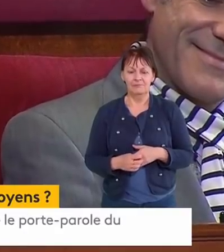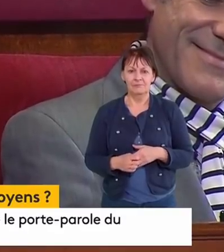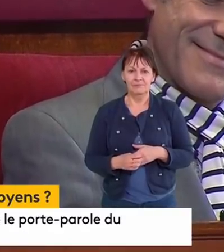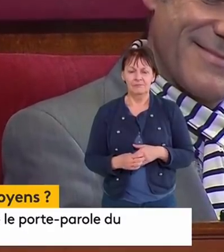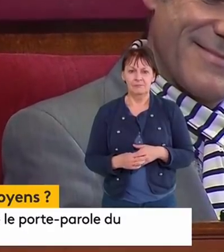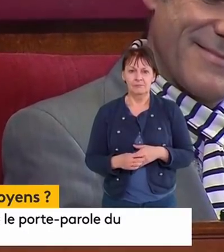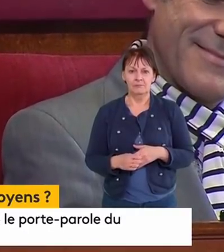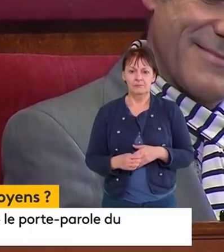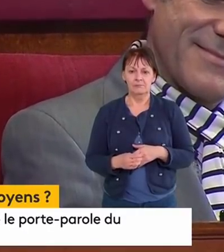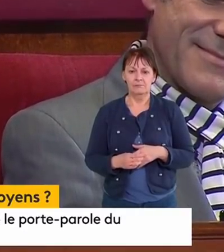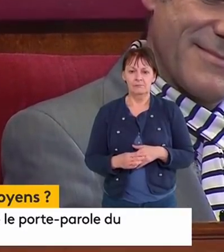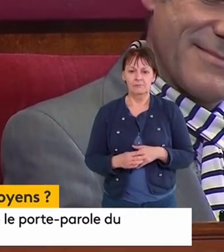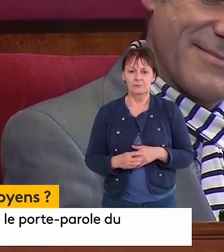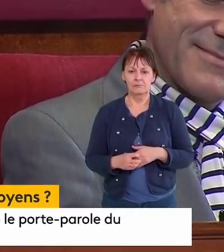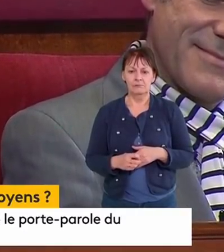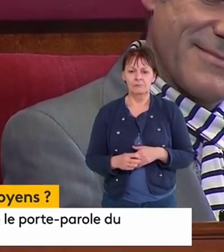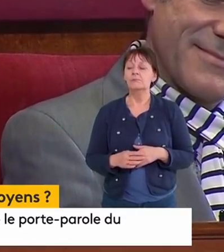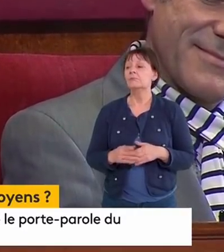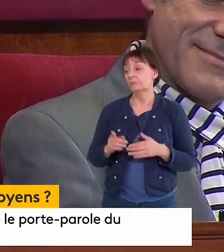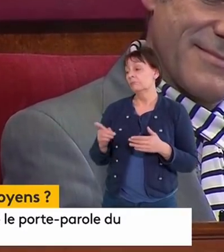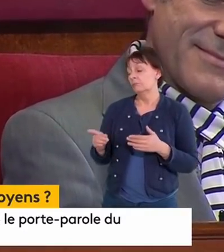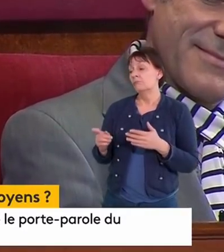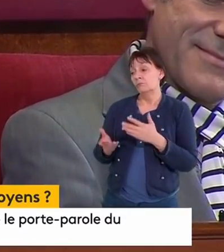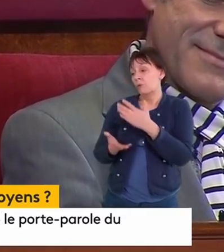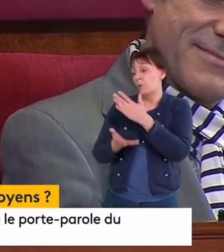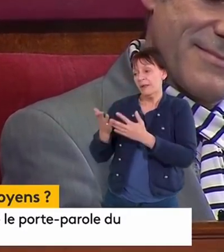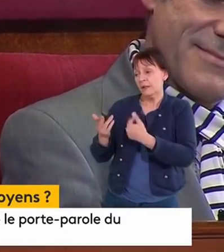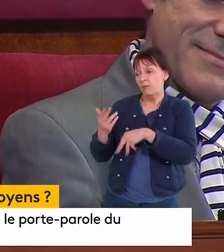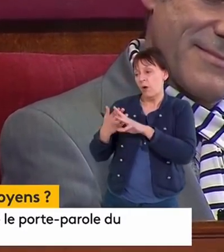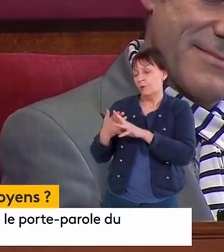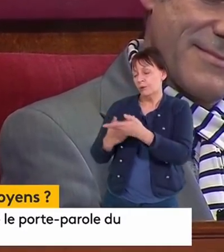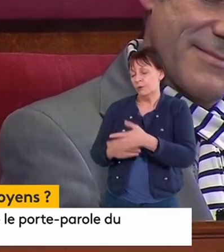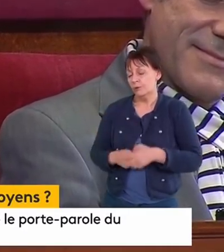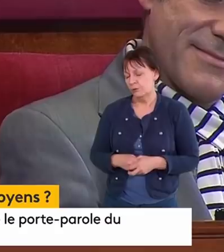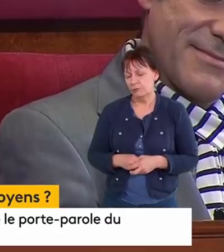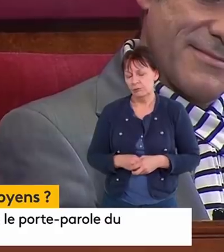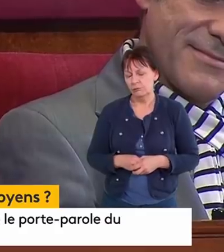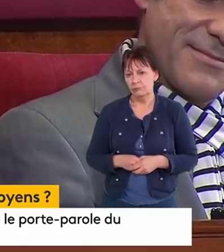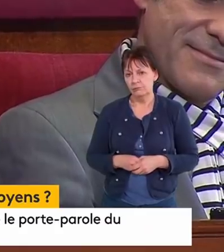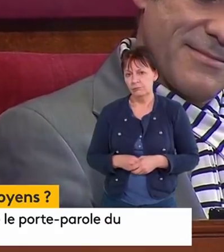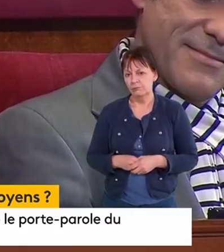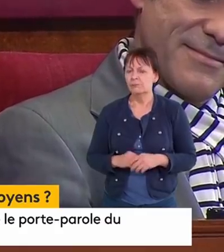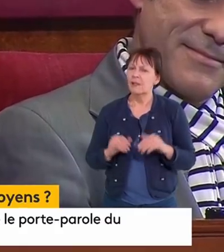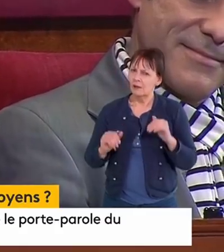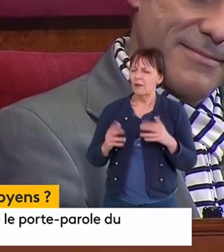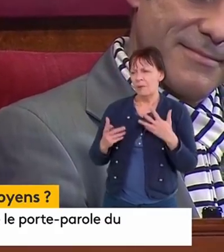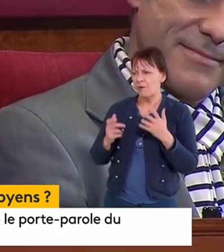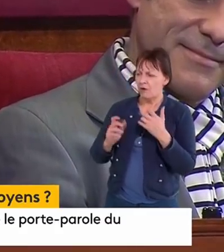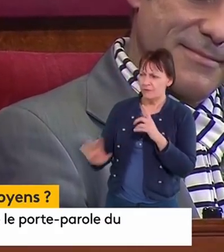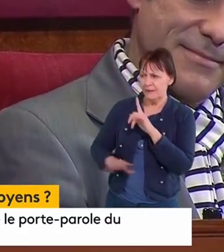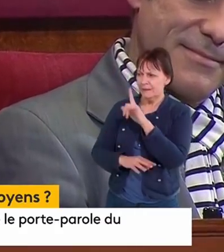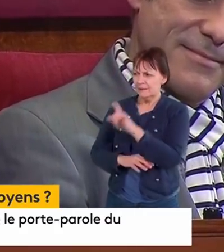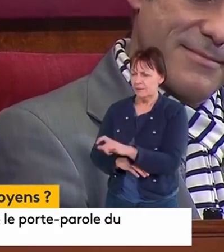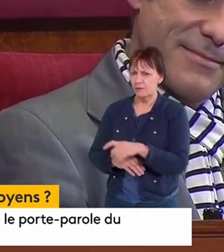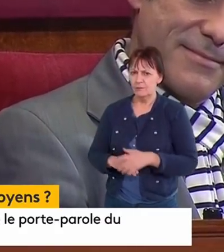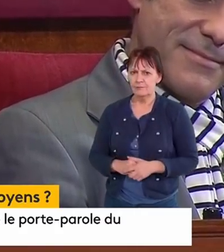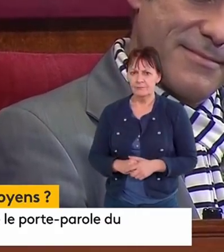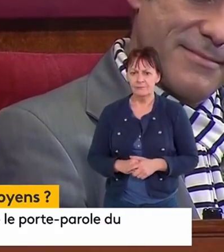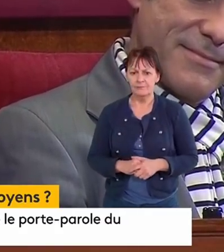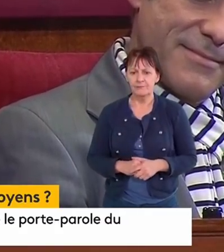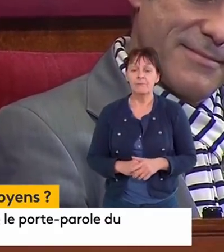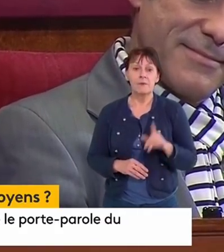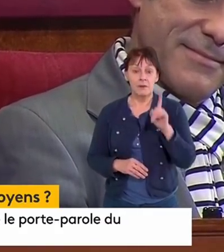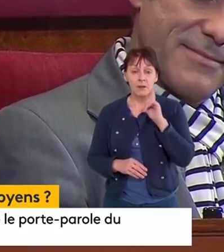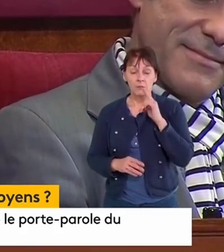mienne. Et vous y avez déjà partiellement répondu, mais j'ai à cœur de vous la poser, car c'est Allez-y. Effectivement une question